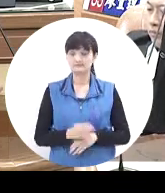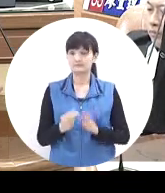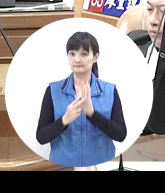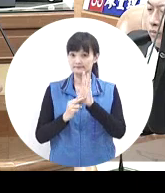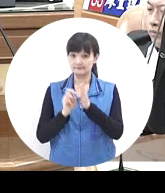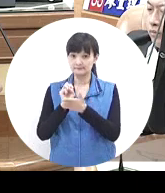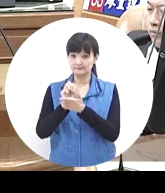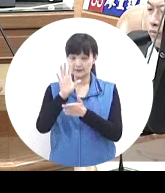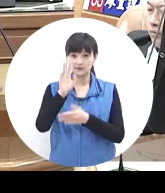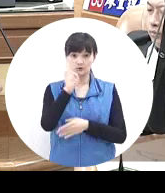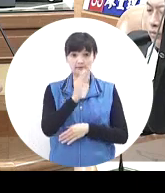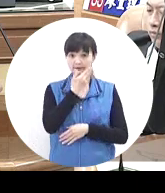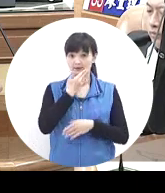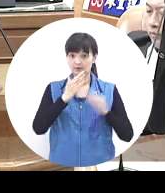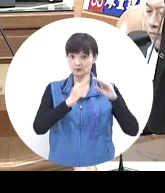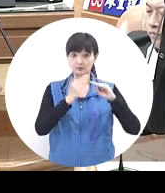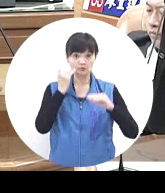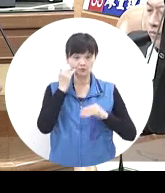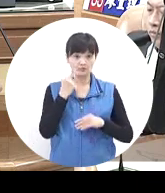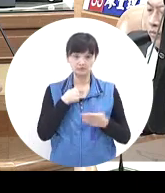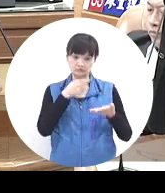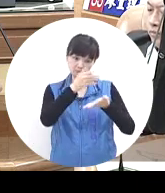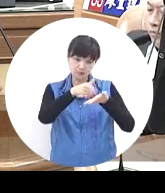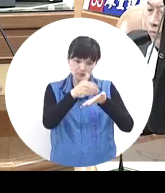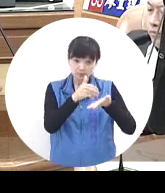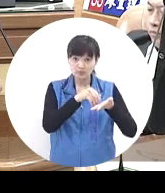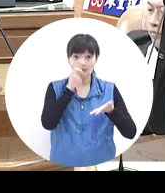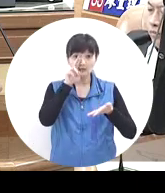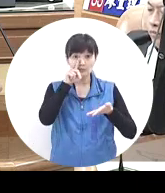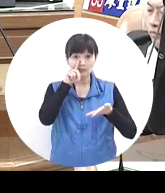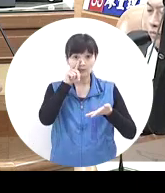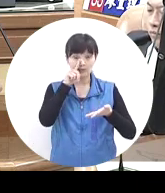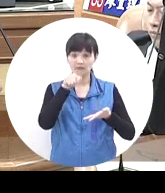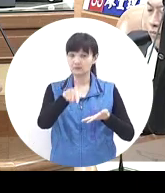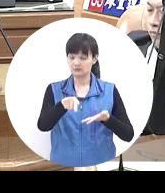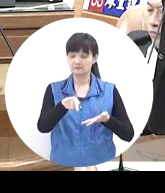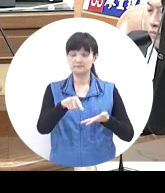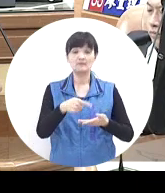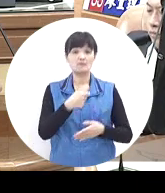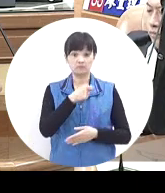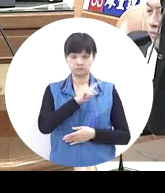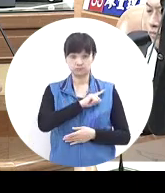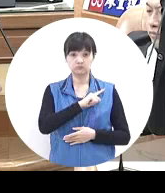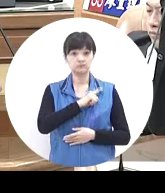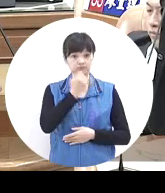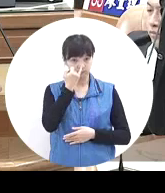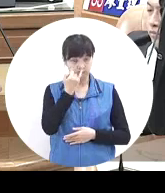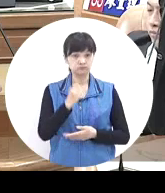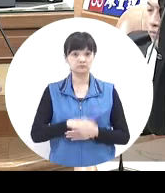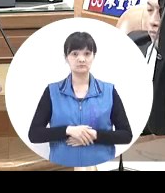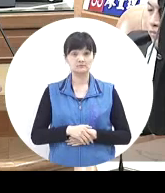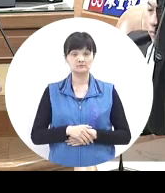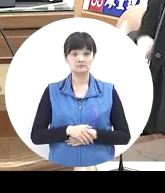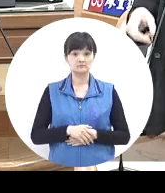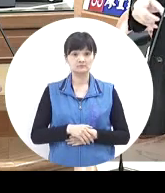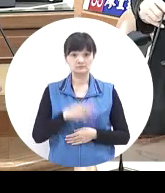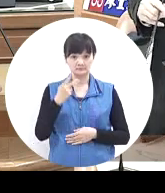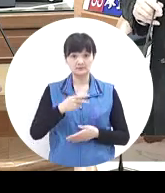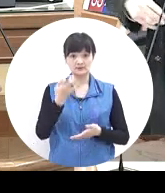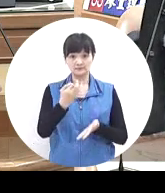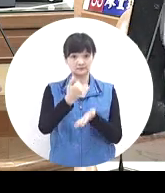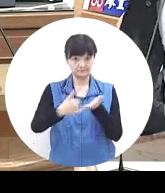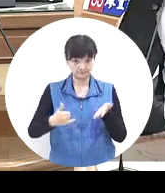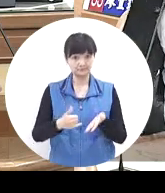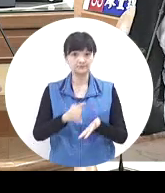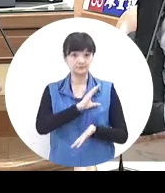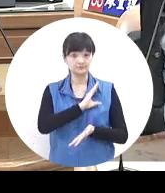部分，如有弄错的，就要出面来跟这些超收的受害者，不但要跟这家给人家做一个